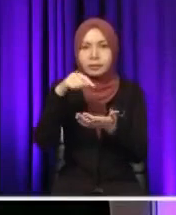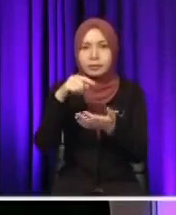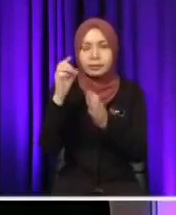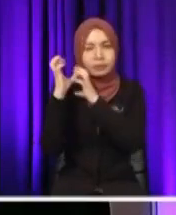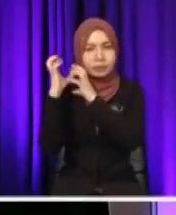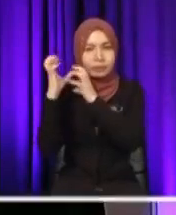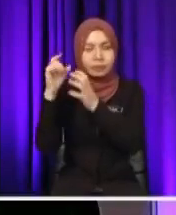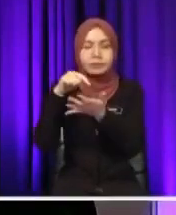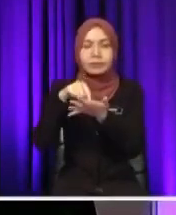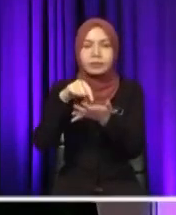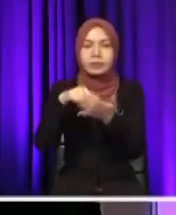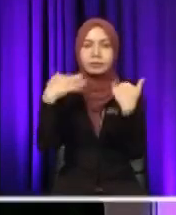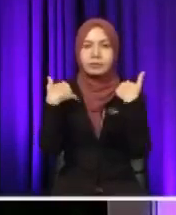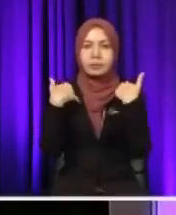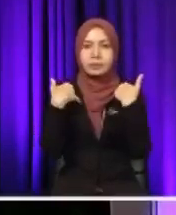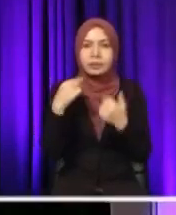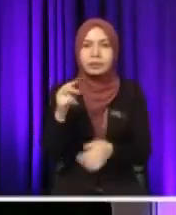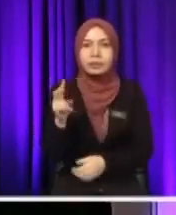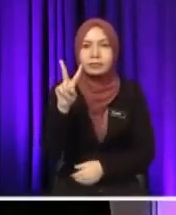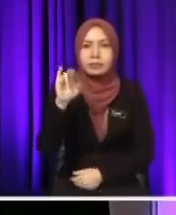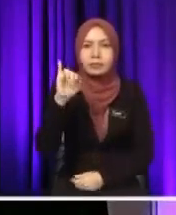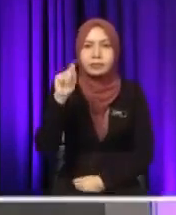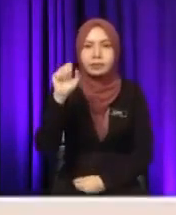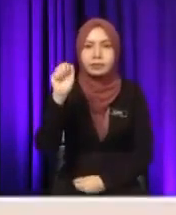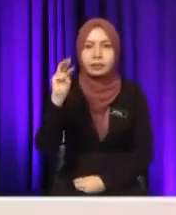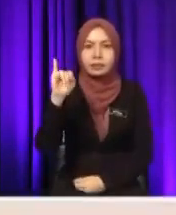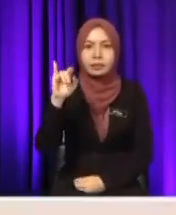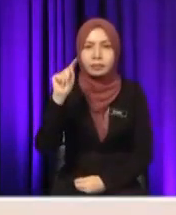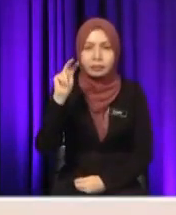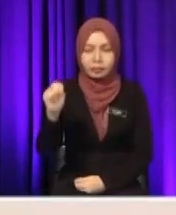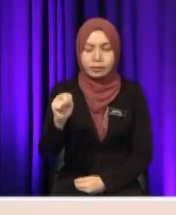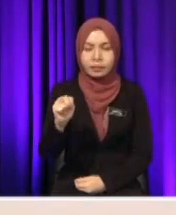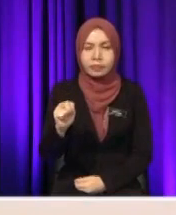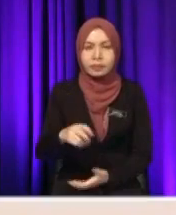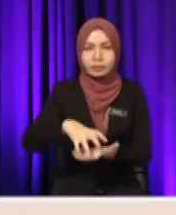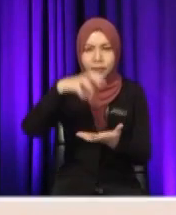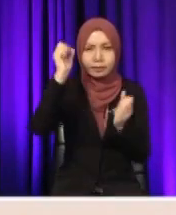minyak sawit merupakan sumber vitamin yang kaya dengan vitamin E dan vitamin A.